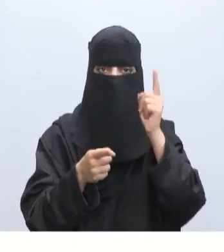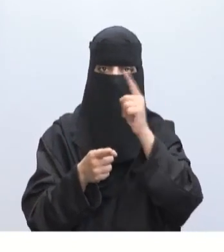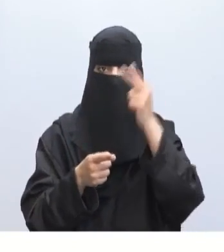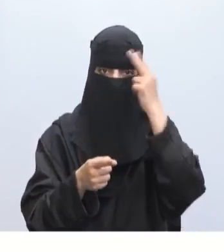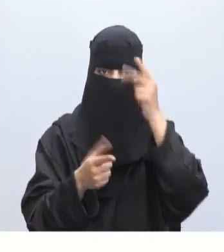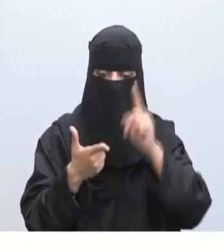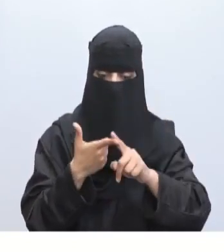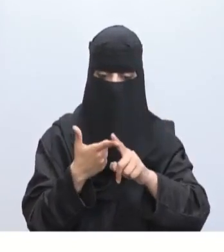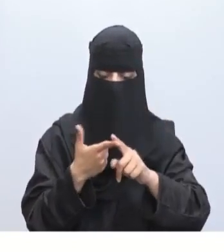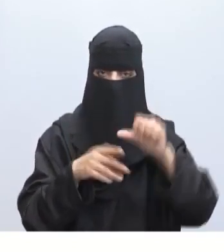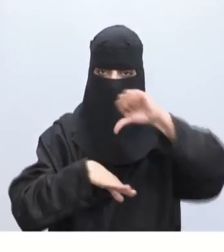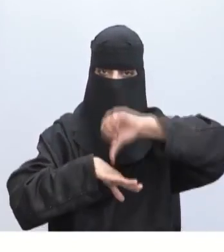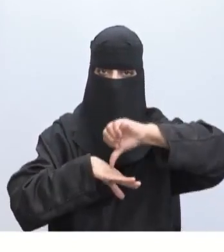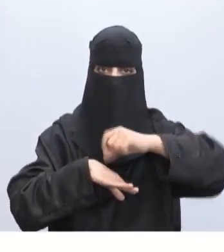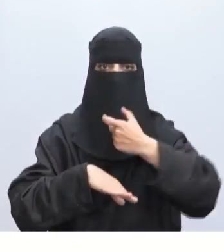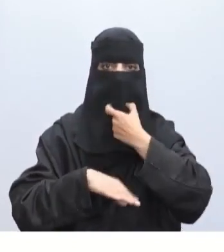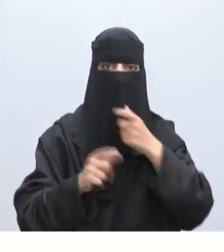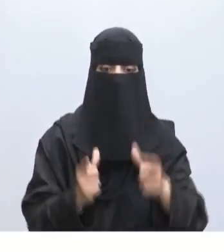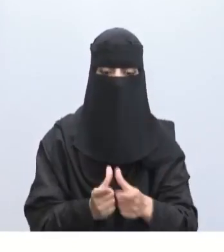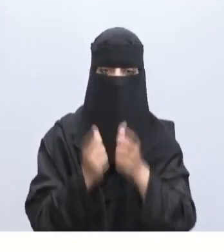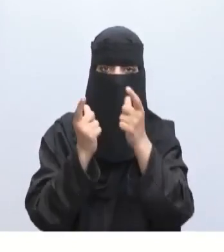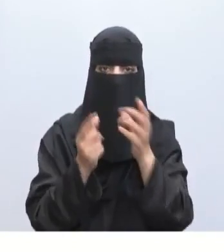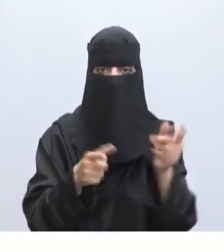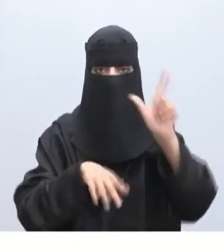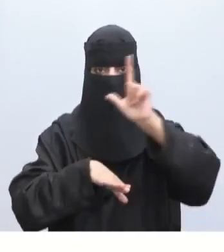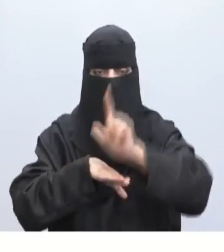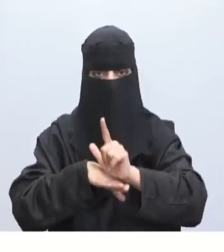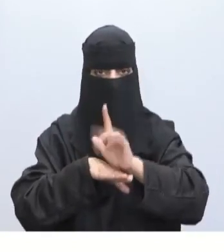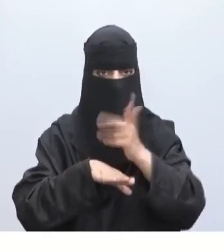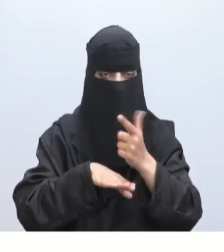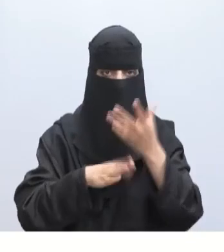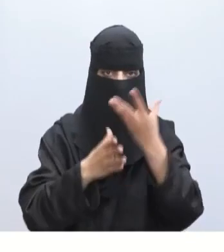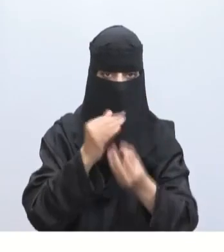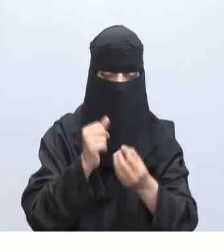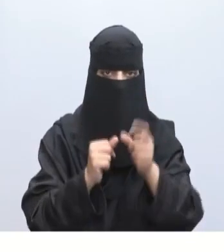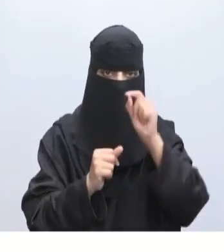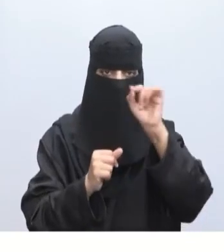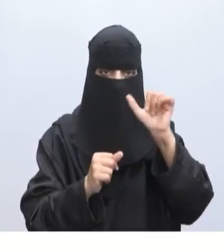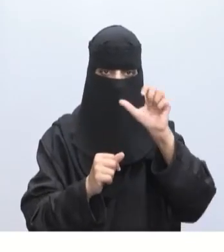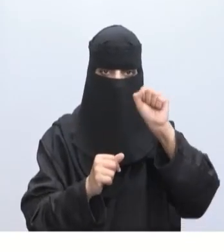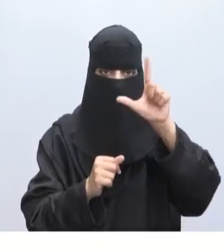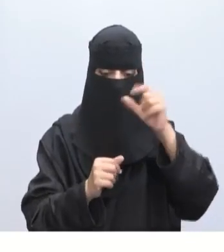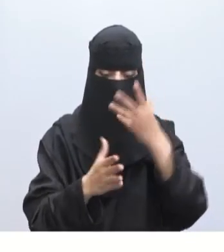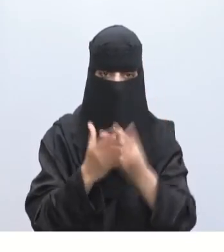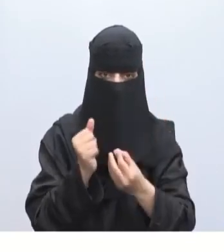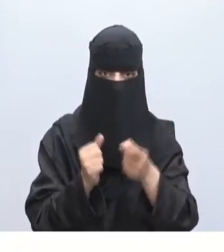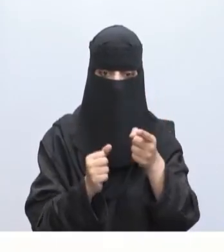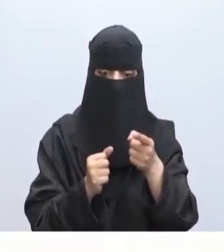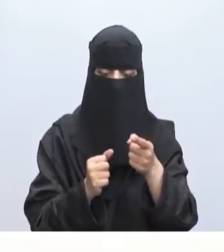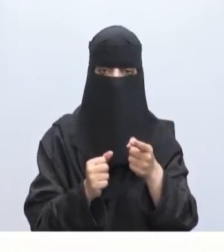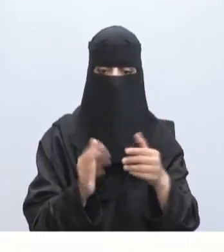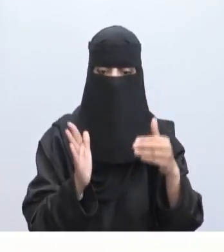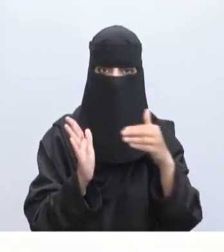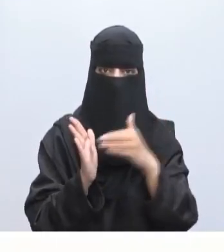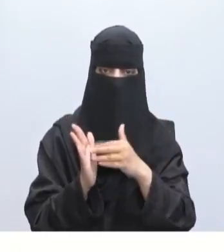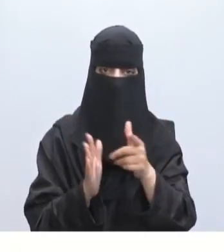الثانيه بعاصم الرياض وتولى ابنه الامام فيصل بن تركي وبذلك ابنائي